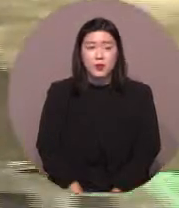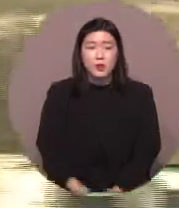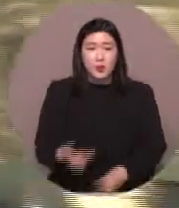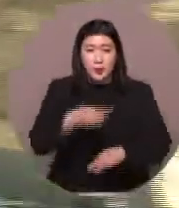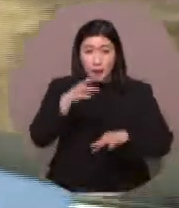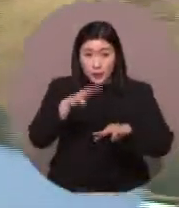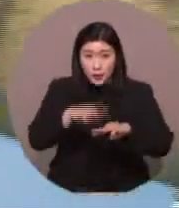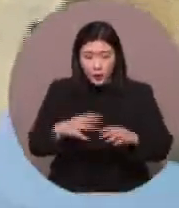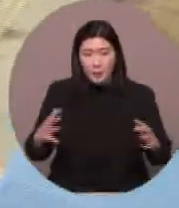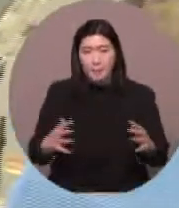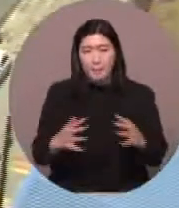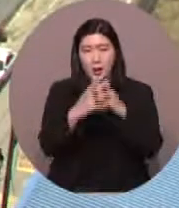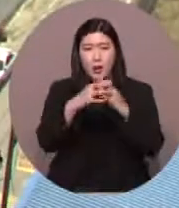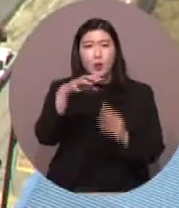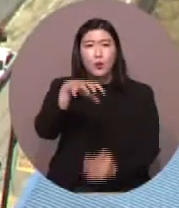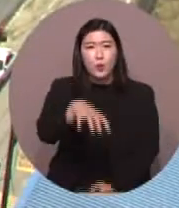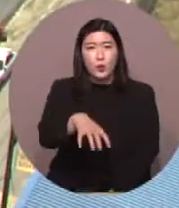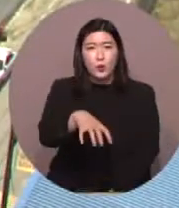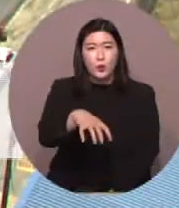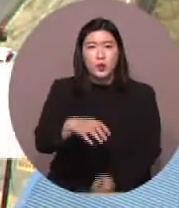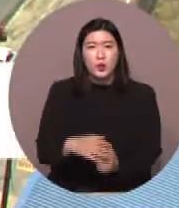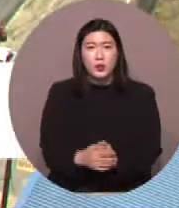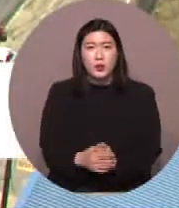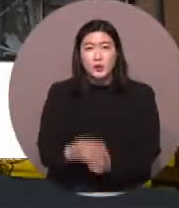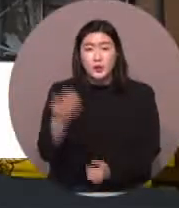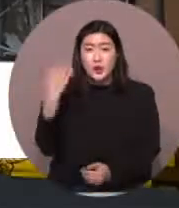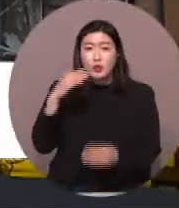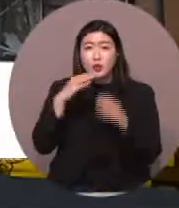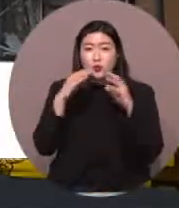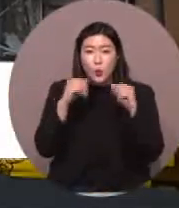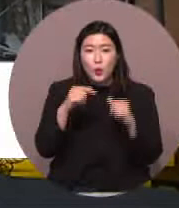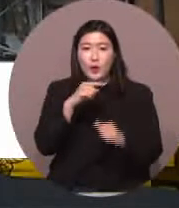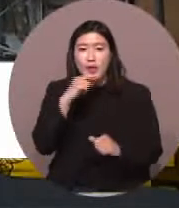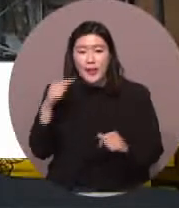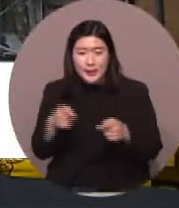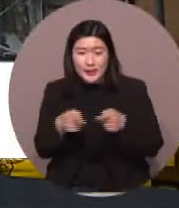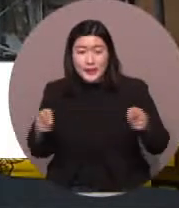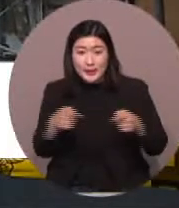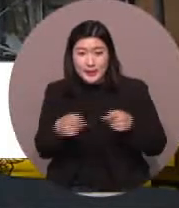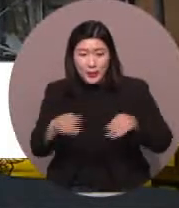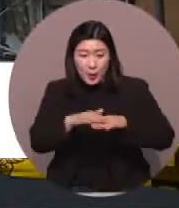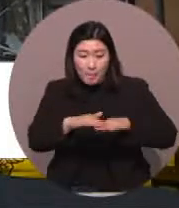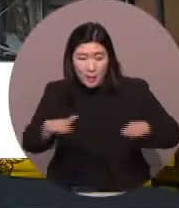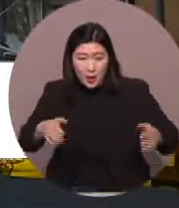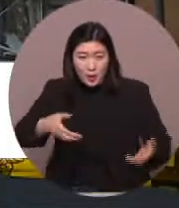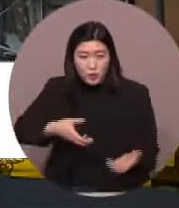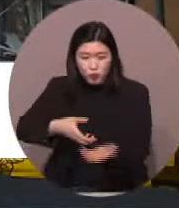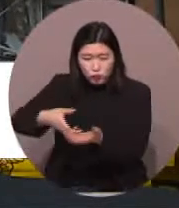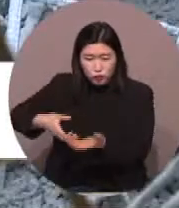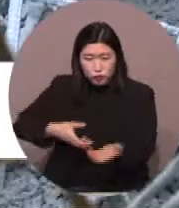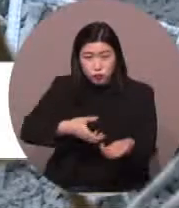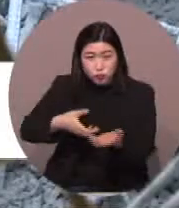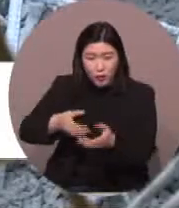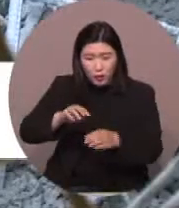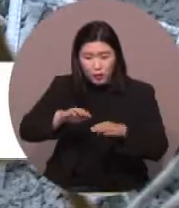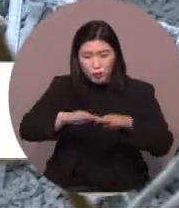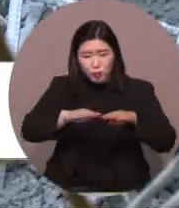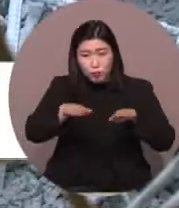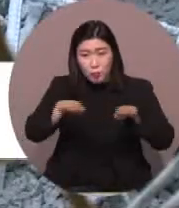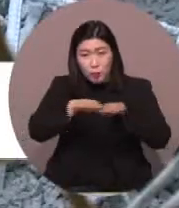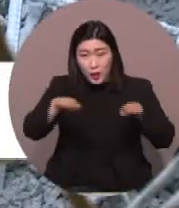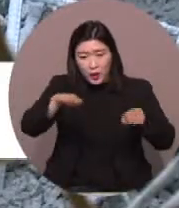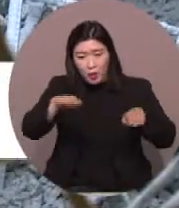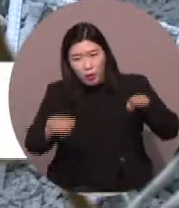대전의 한 주상복합공사 현장. 지난 주말 지상 1층에서 콘크리트 타설 작업 중 갑자기